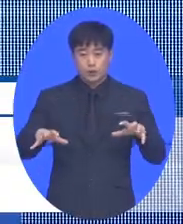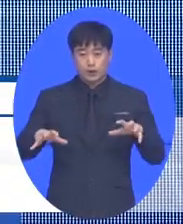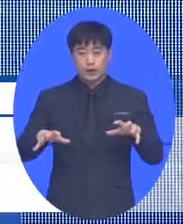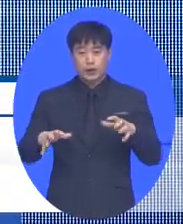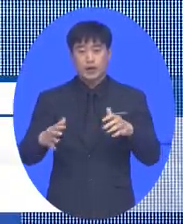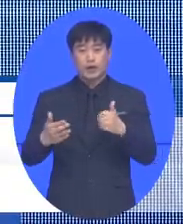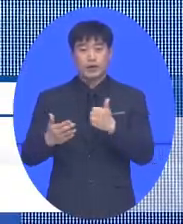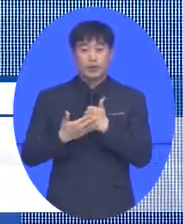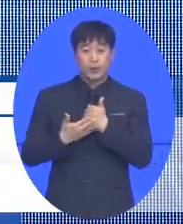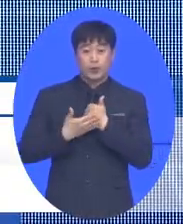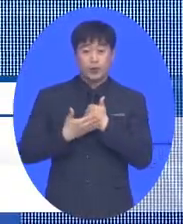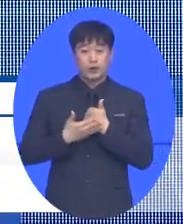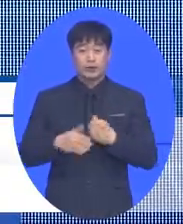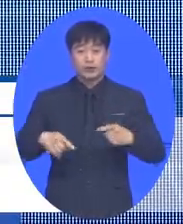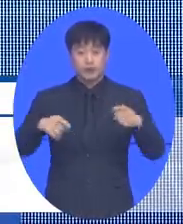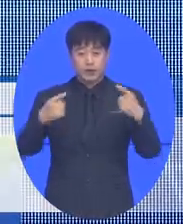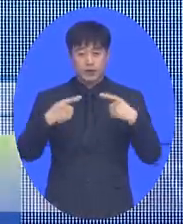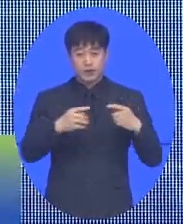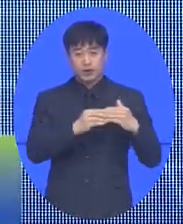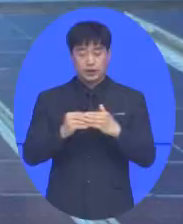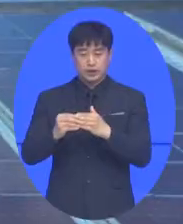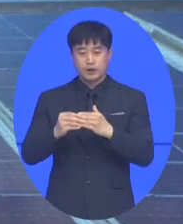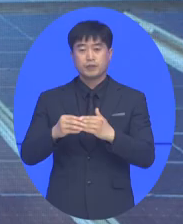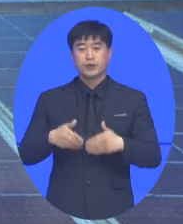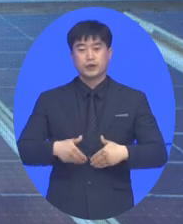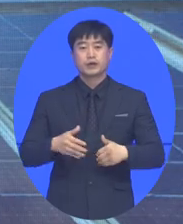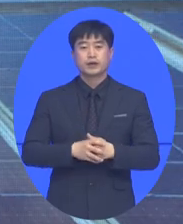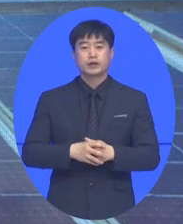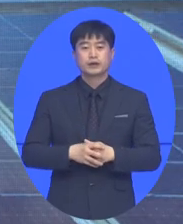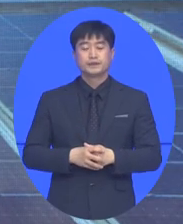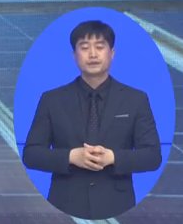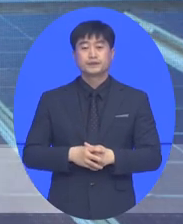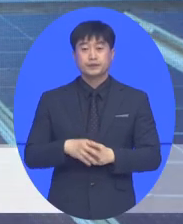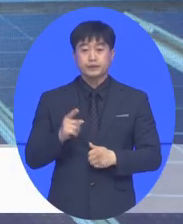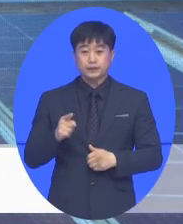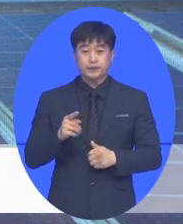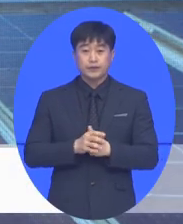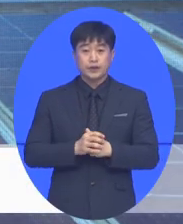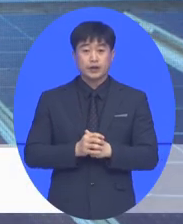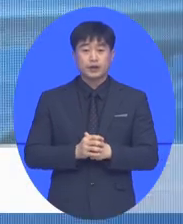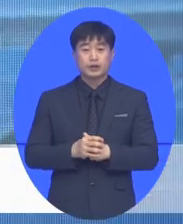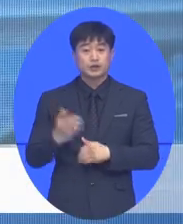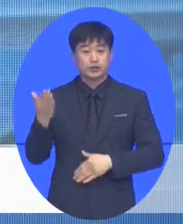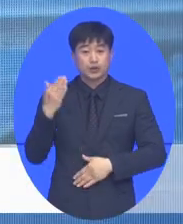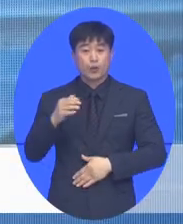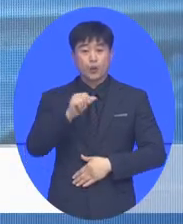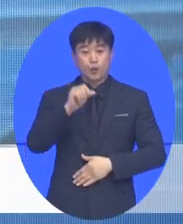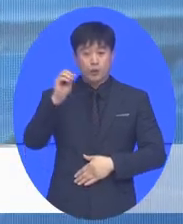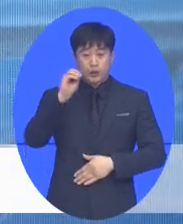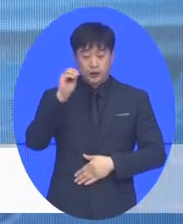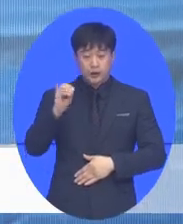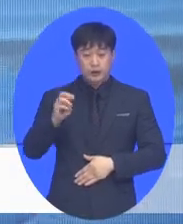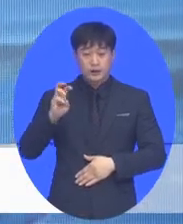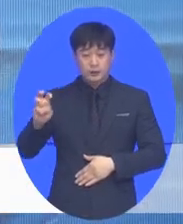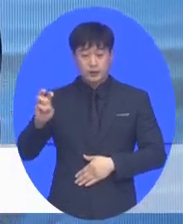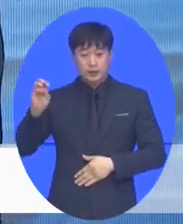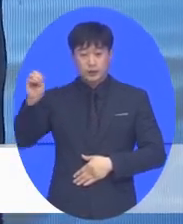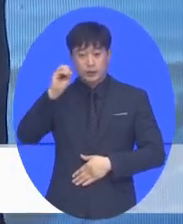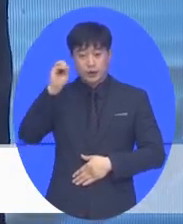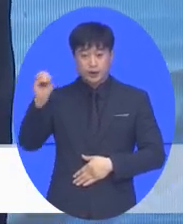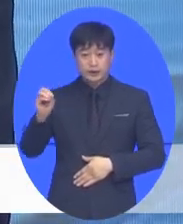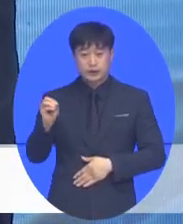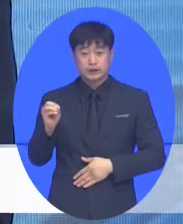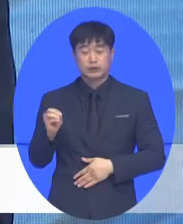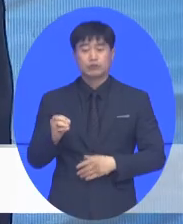참여를 함께 이끌어 나가도록 해야 되겠습니다. 김 지사는 신재생에너지 비중은 기존 5%에서 30%로